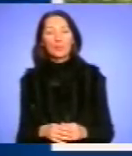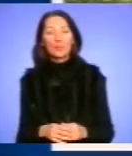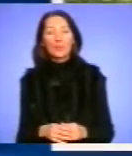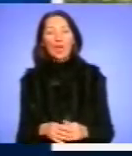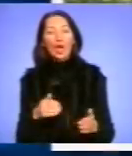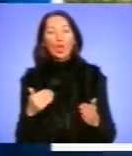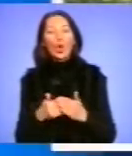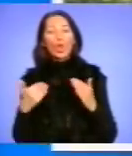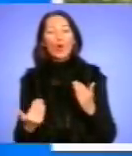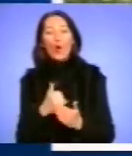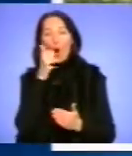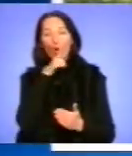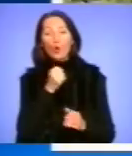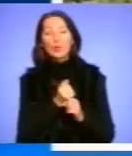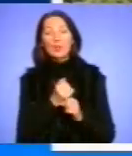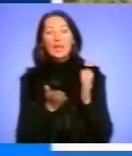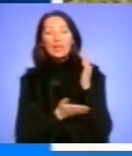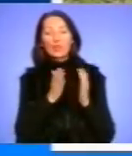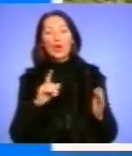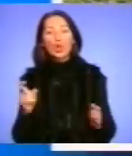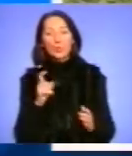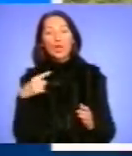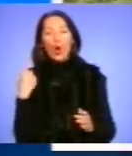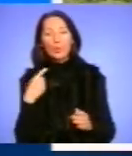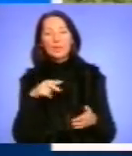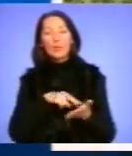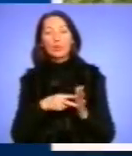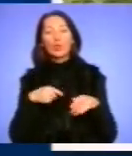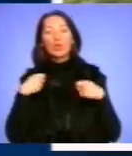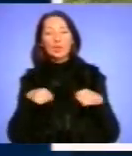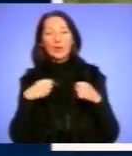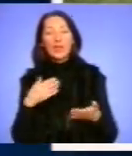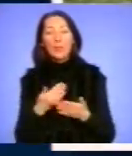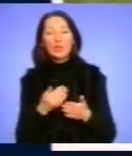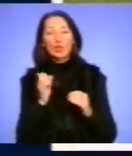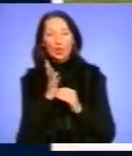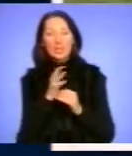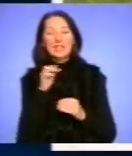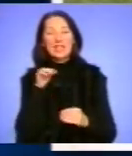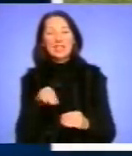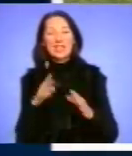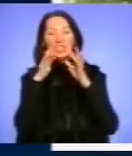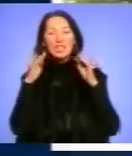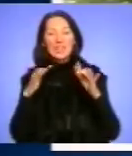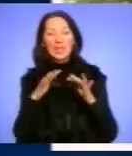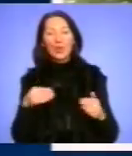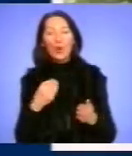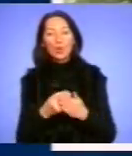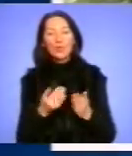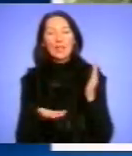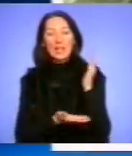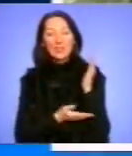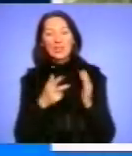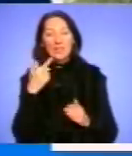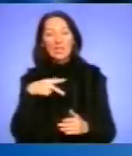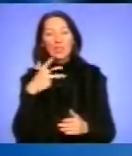До Нового року працівники лісових господарств області планують реалізувати близько 14 тисяч ялинок. Коштуватиме ДРЦ